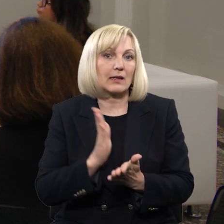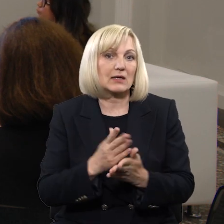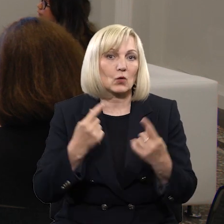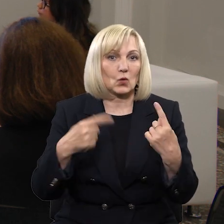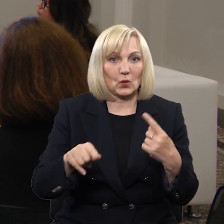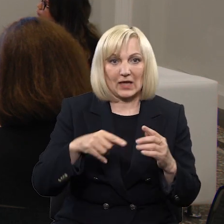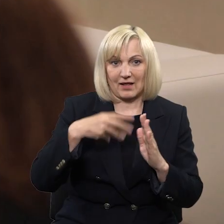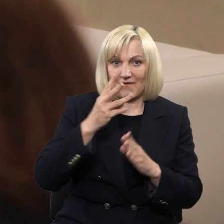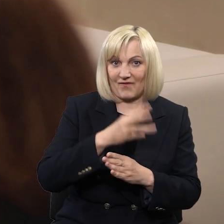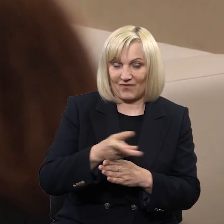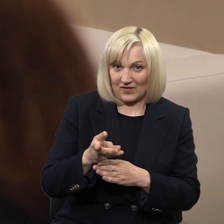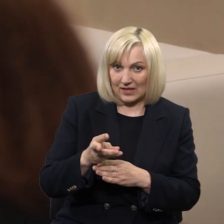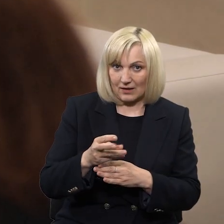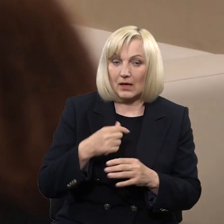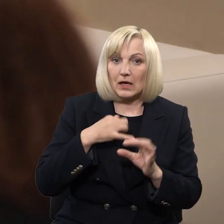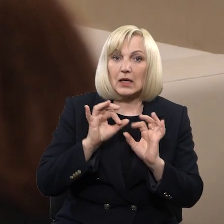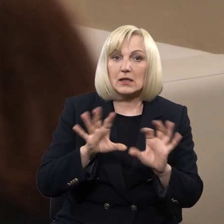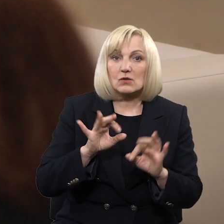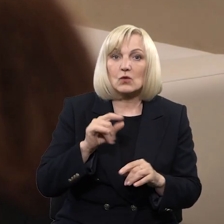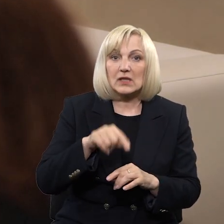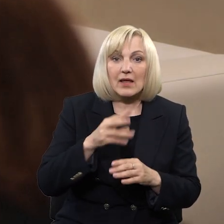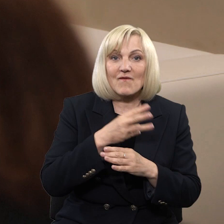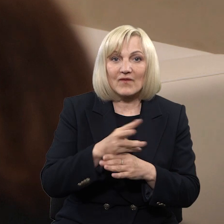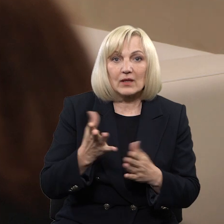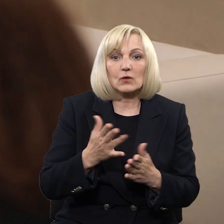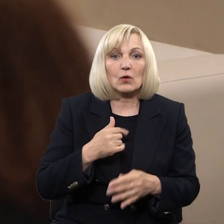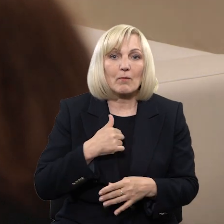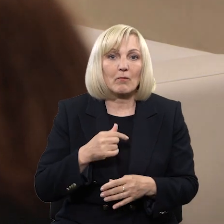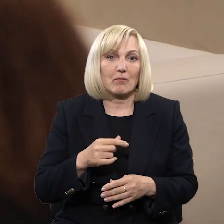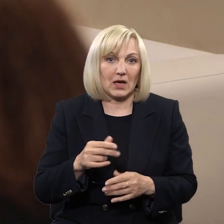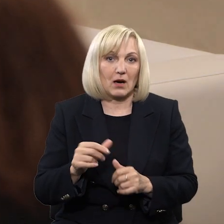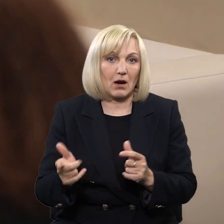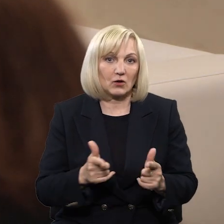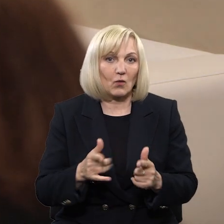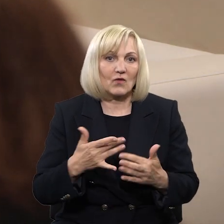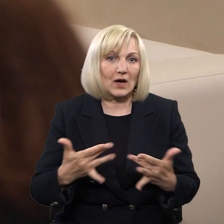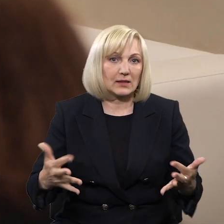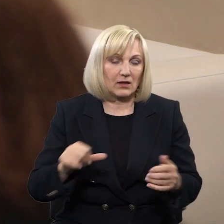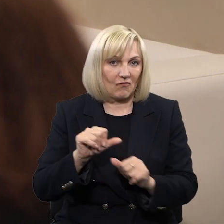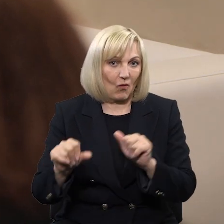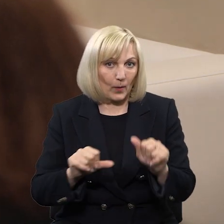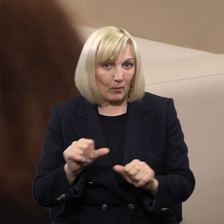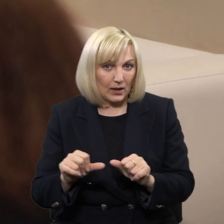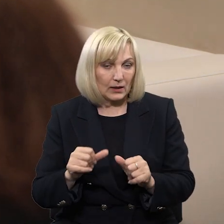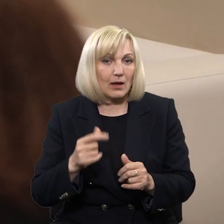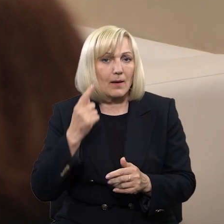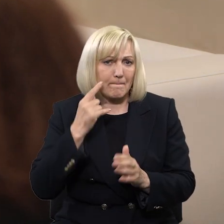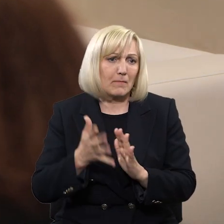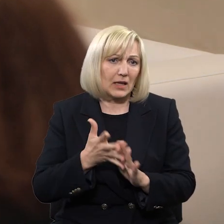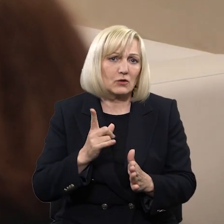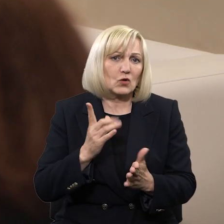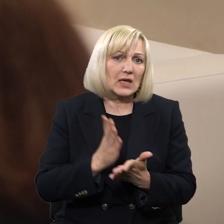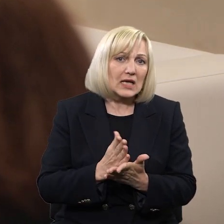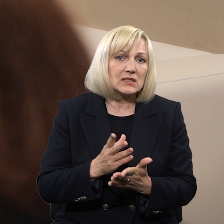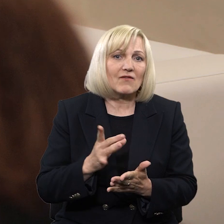другие видео расскажу немножко этих видео которые мы готовим в разных форматах Понятное дело что есть